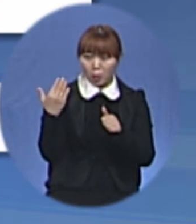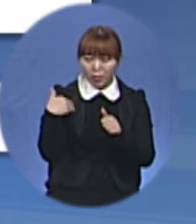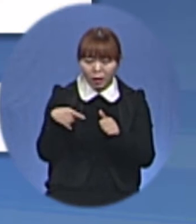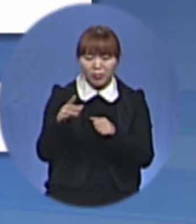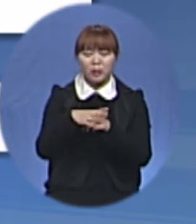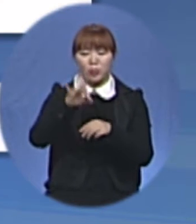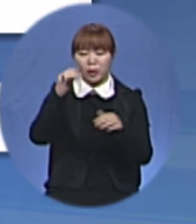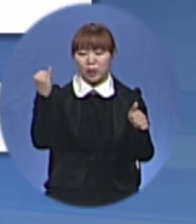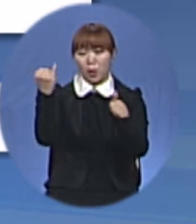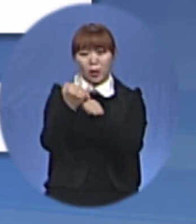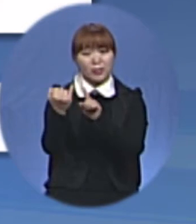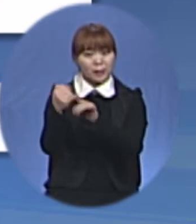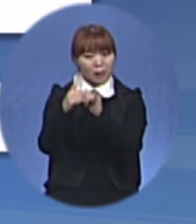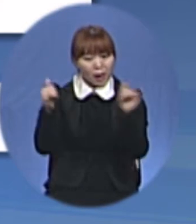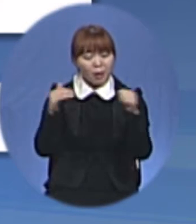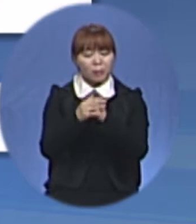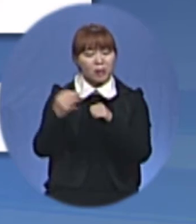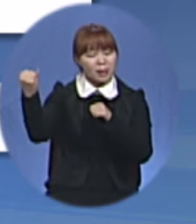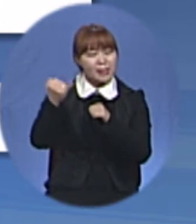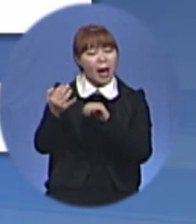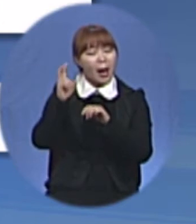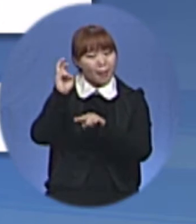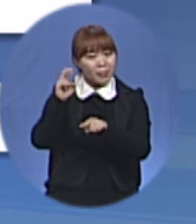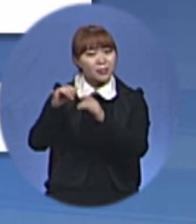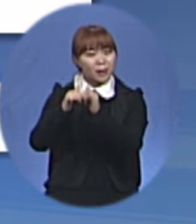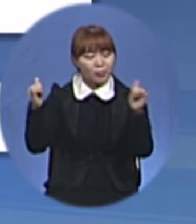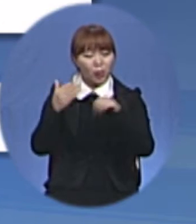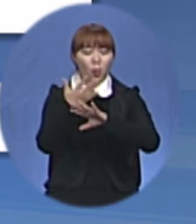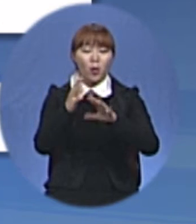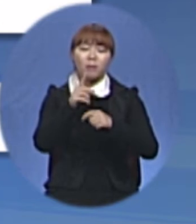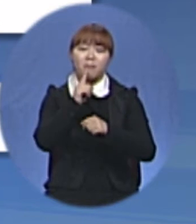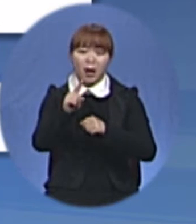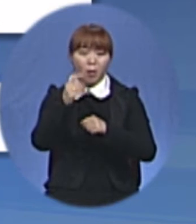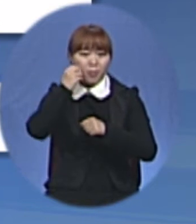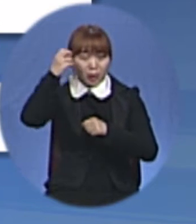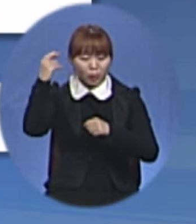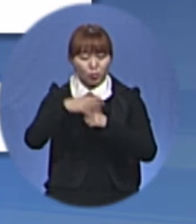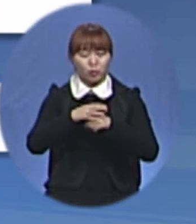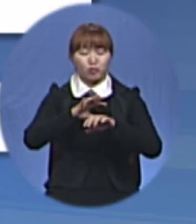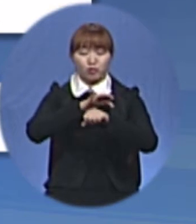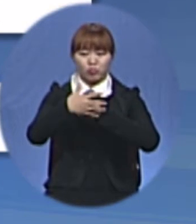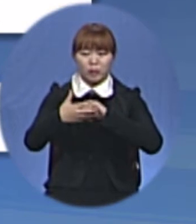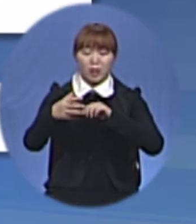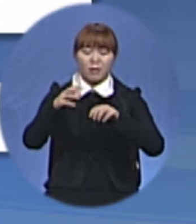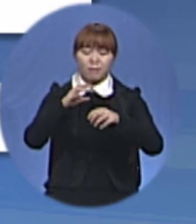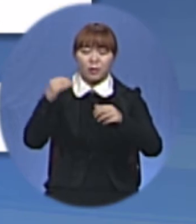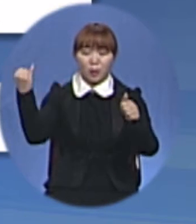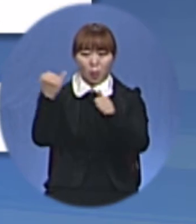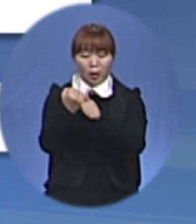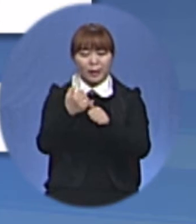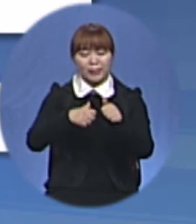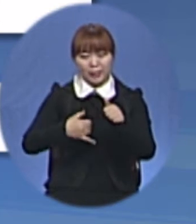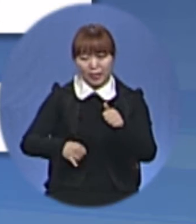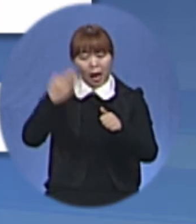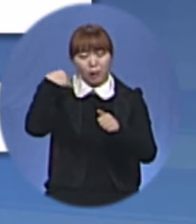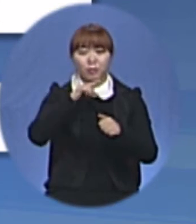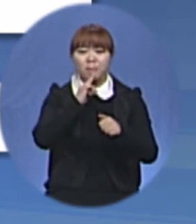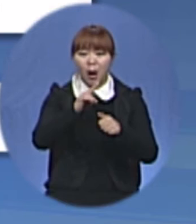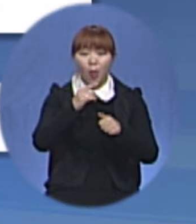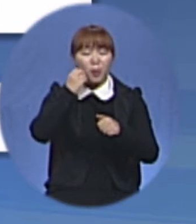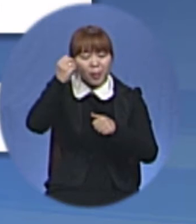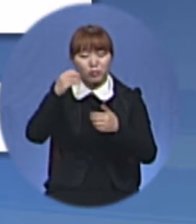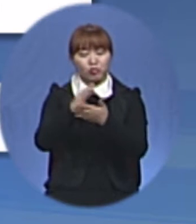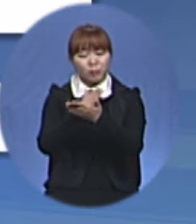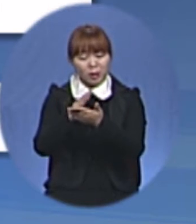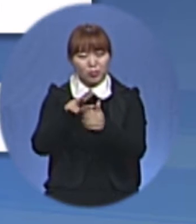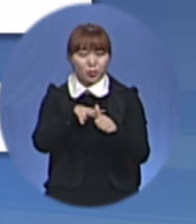초기 결혼 이민자와 입국 예정자를 위한 외국어 홈페이지와 국제결혼 부부와 자녀를 위한 한국어 포의 홈페이지로